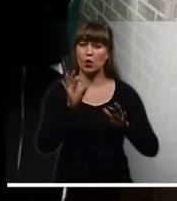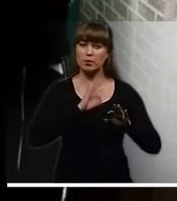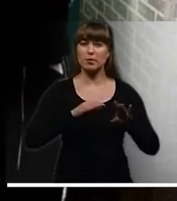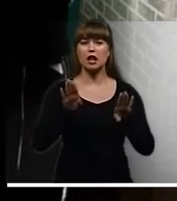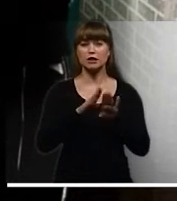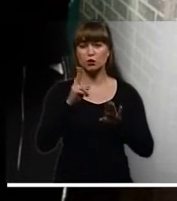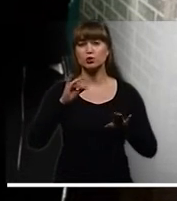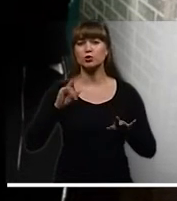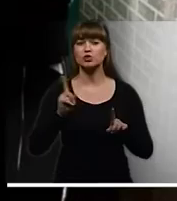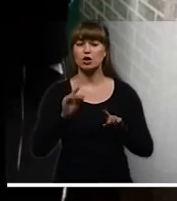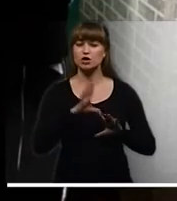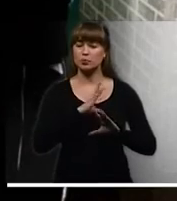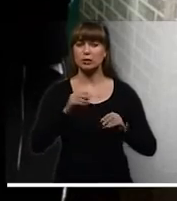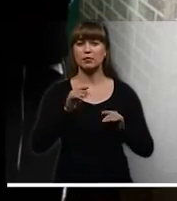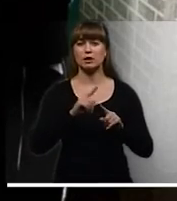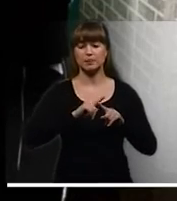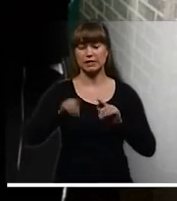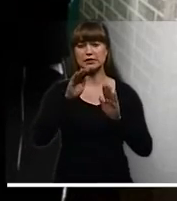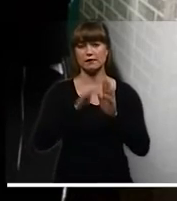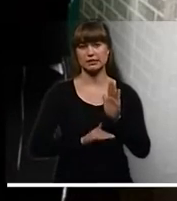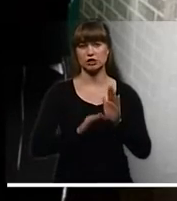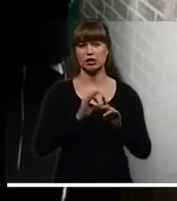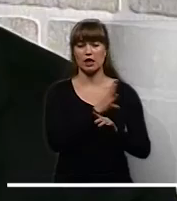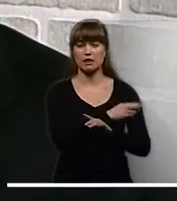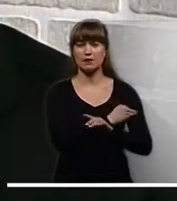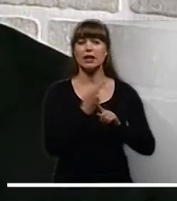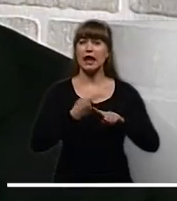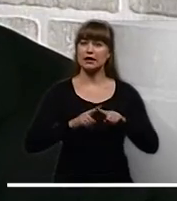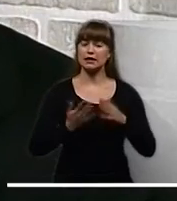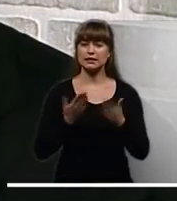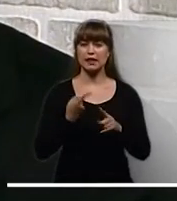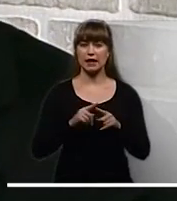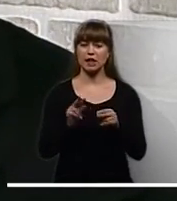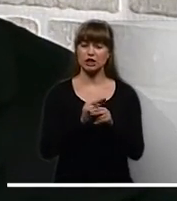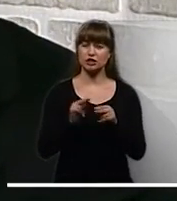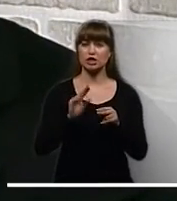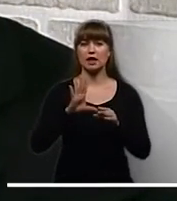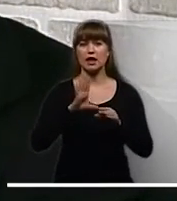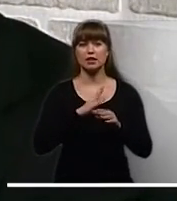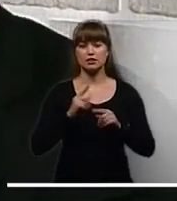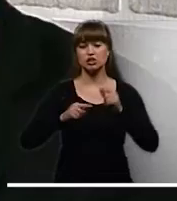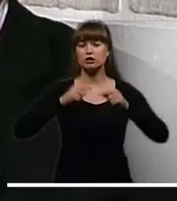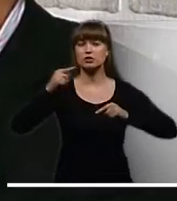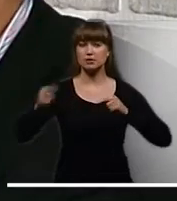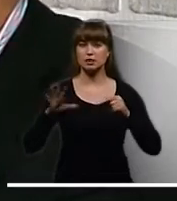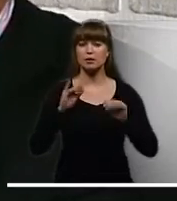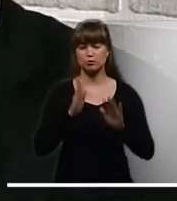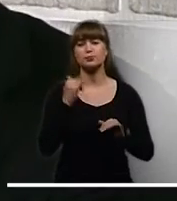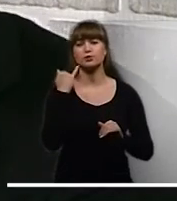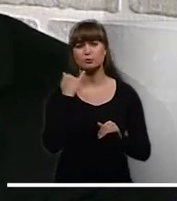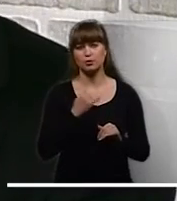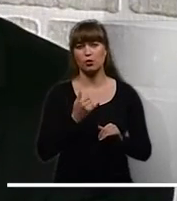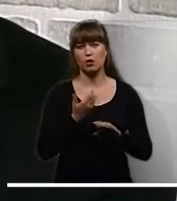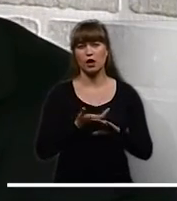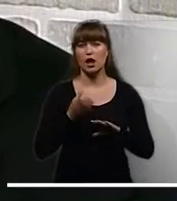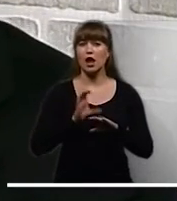препарат и такую дозу, чтобы не было резкого снижения артериального давления. Если это лечение назначено чрезмерно, конечно, ему будет плохо.